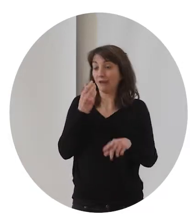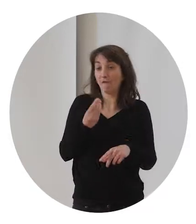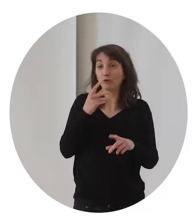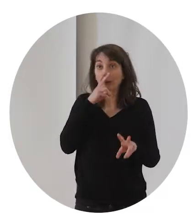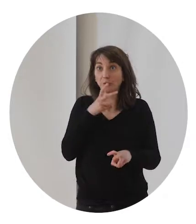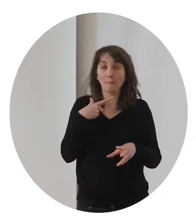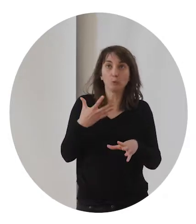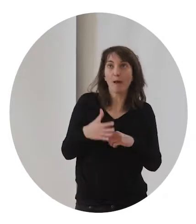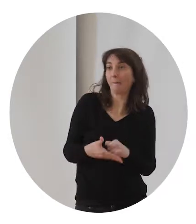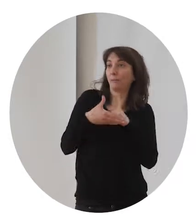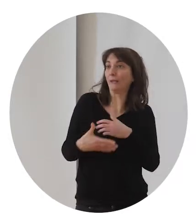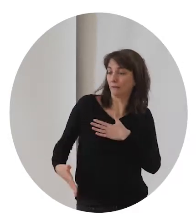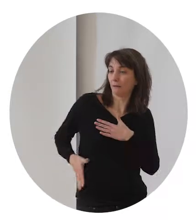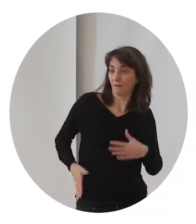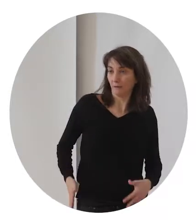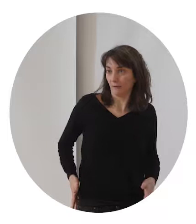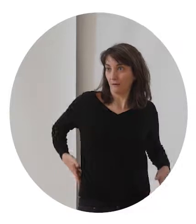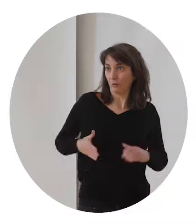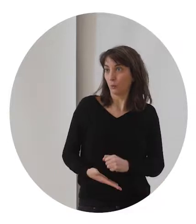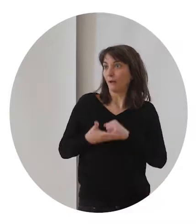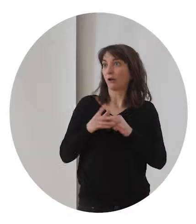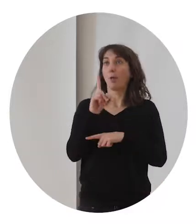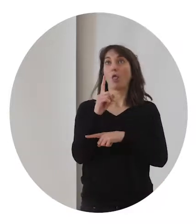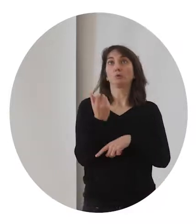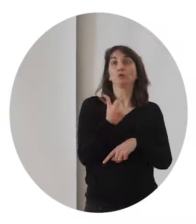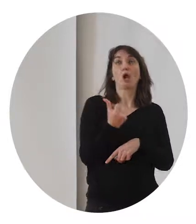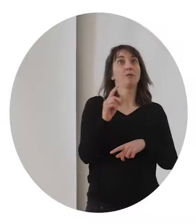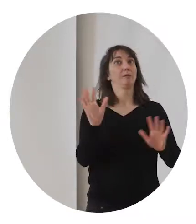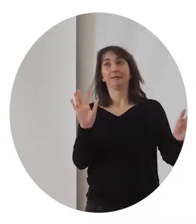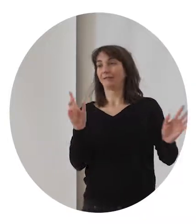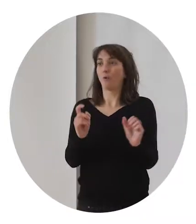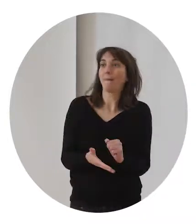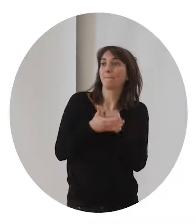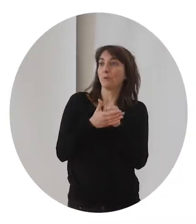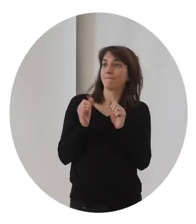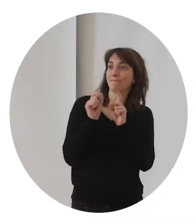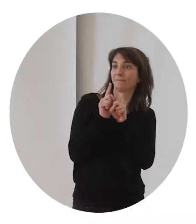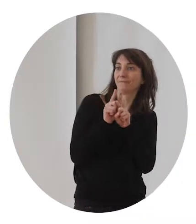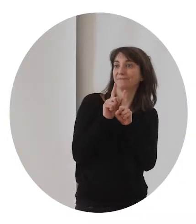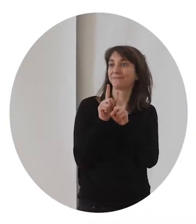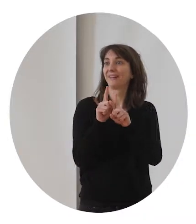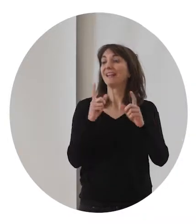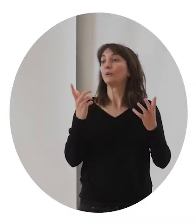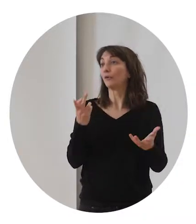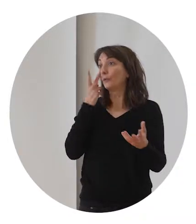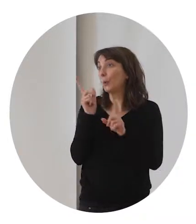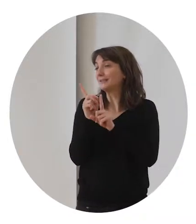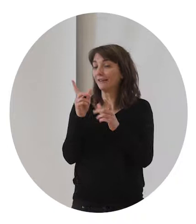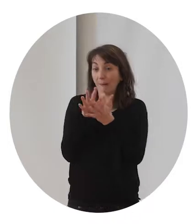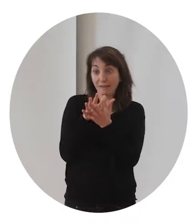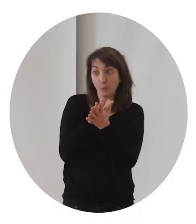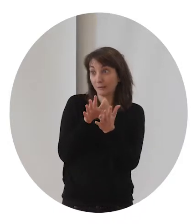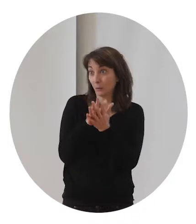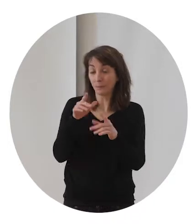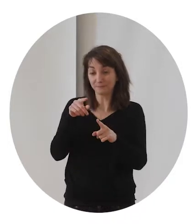recherche d'appui. Et donc, si on veut être dans le travail avec eux, que ce soit au niveau de la motricité fine, dans